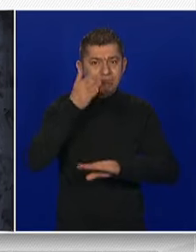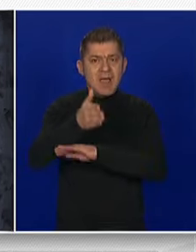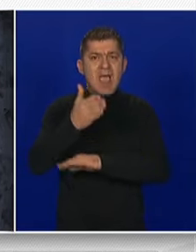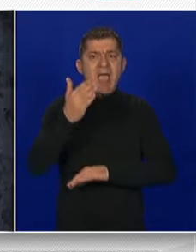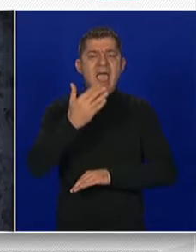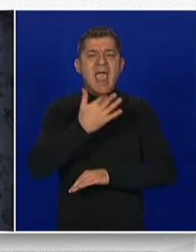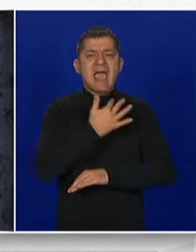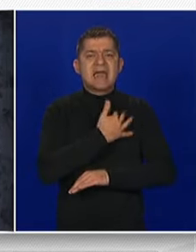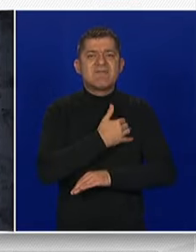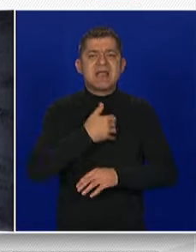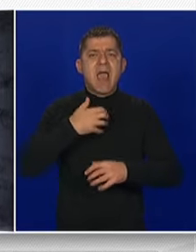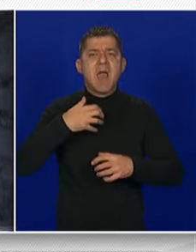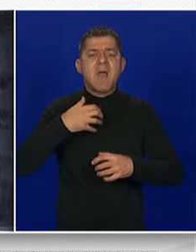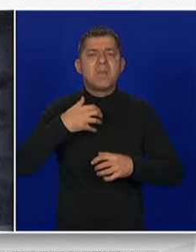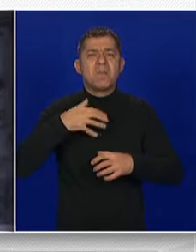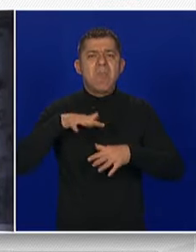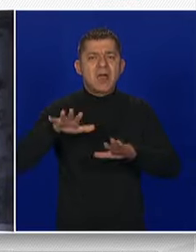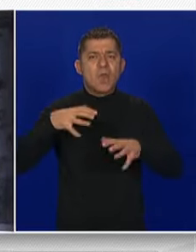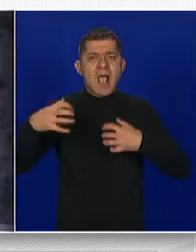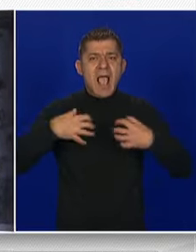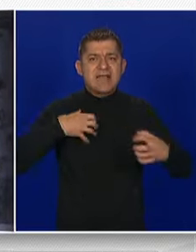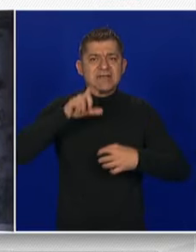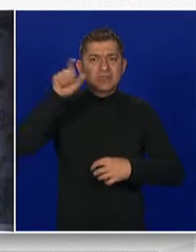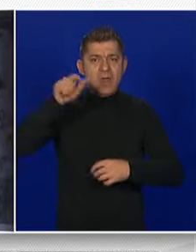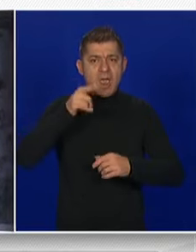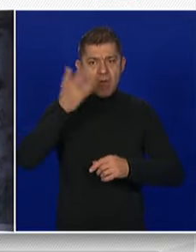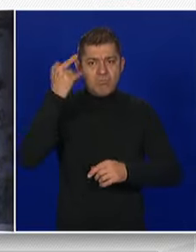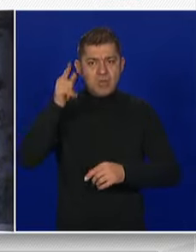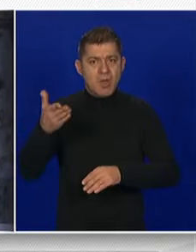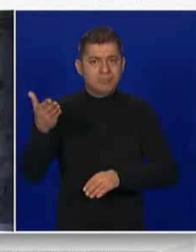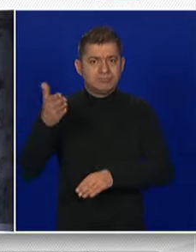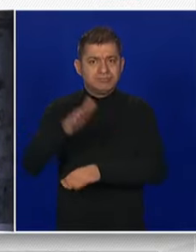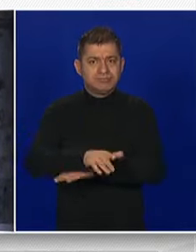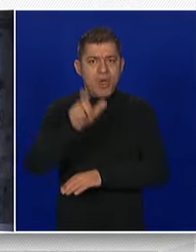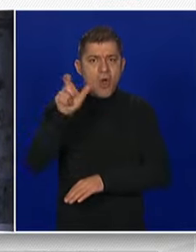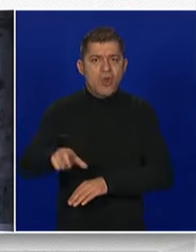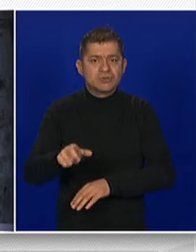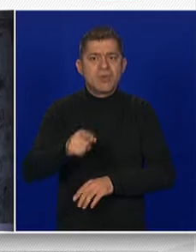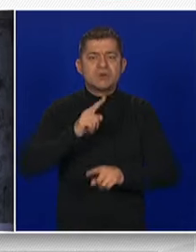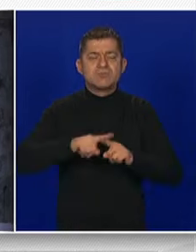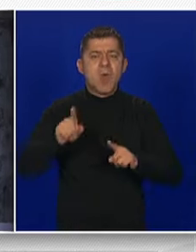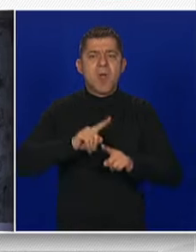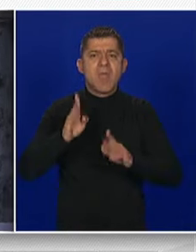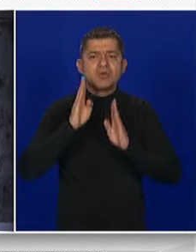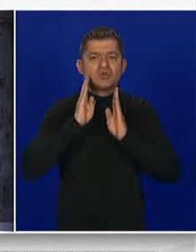smrt djelatnika koja se povezuje sa nepoštivanjem epidemioloških mjera.